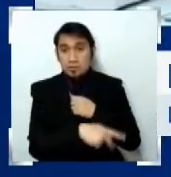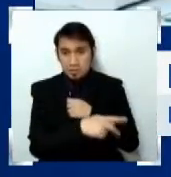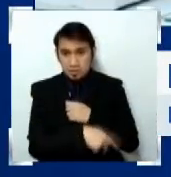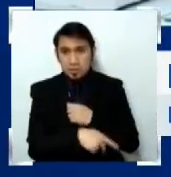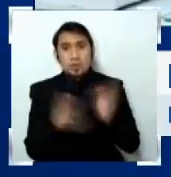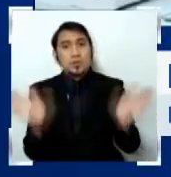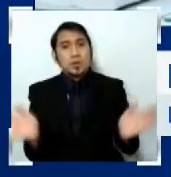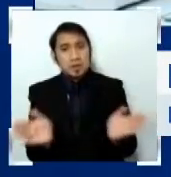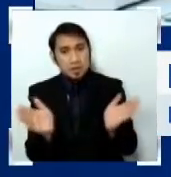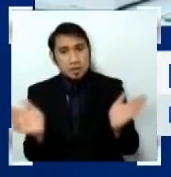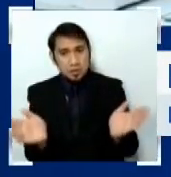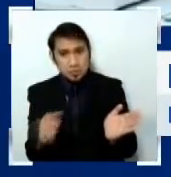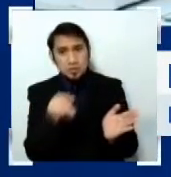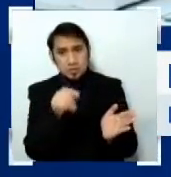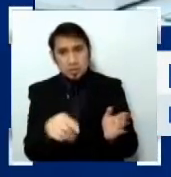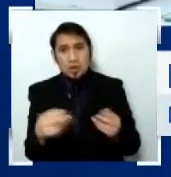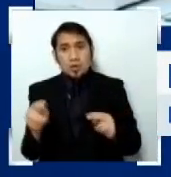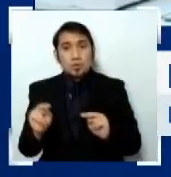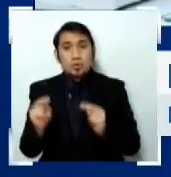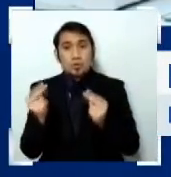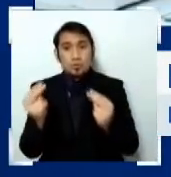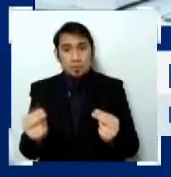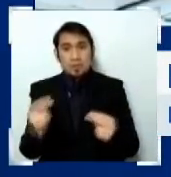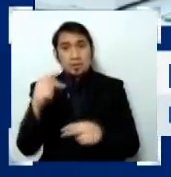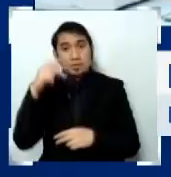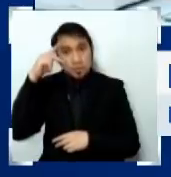and filed these manifestos of support